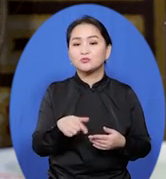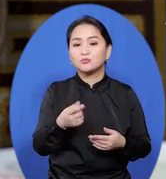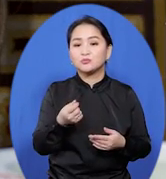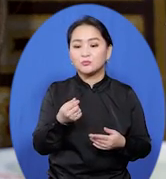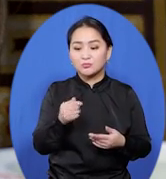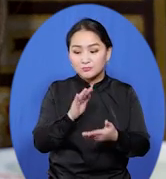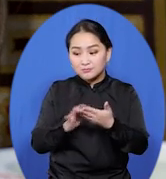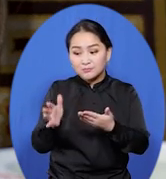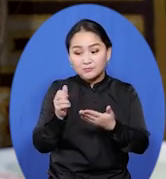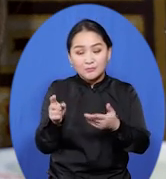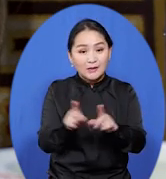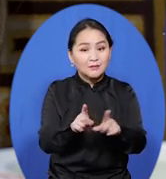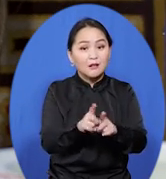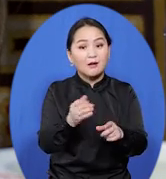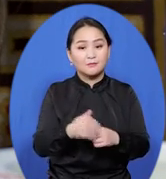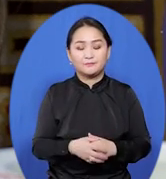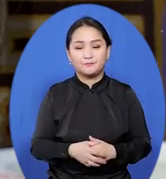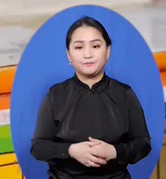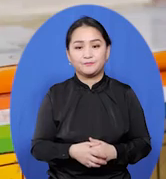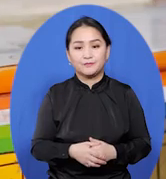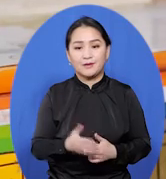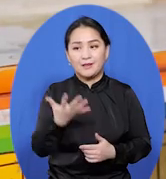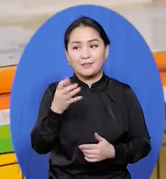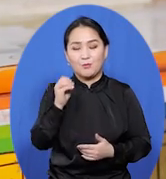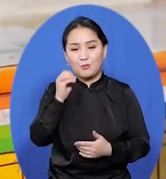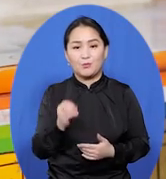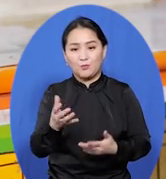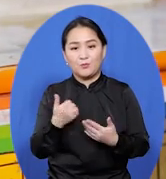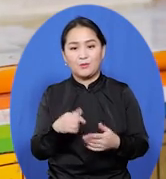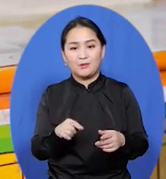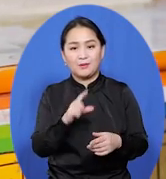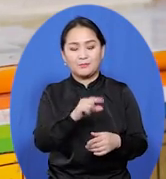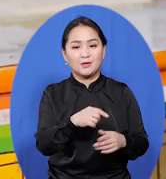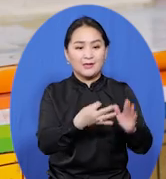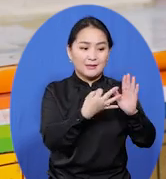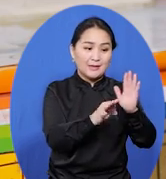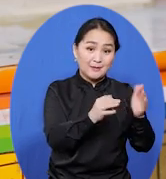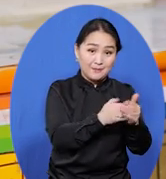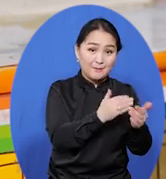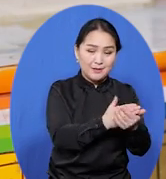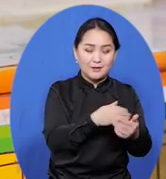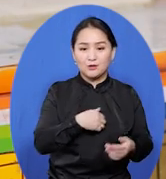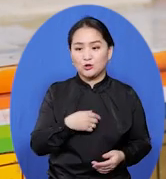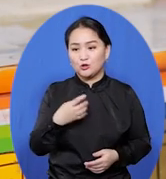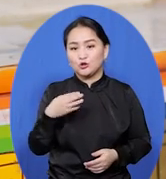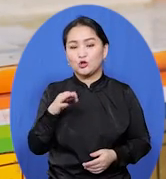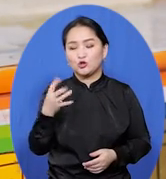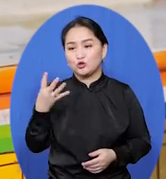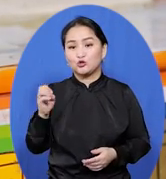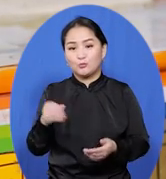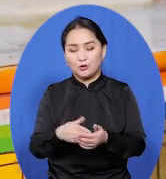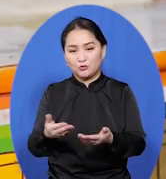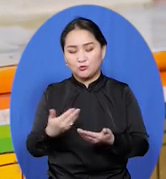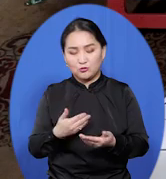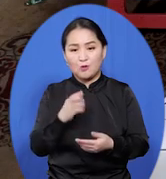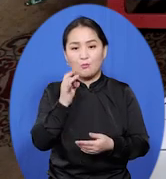зах зээлийн ханш нь хэдтэй байна? Яг одоо танаа авсныг дүүцүүлвэл. Тэгээ баг цатал хувьор нь шууд авч өгч. Одоо ч юм бол төлөнг мөлөгчний 80 мянгатай байх чинь төлгий